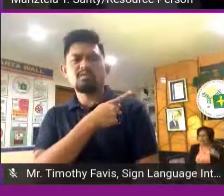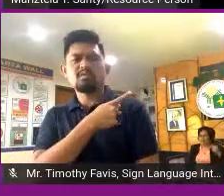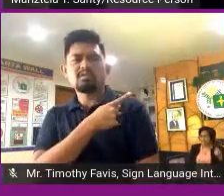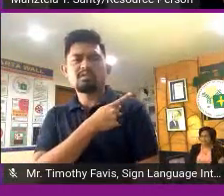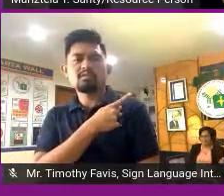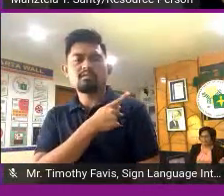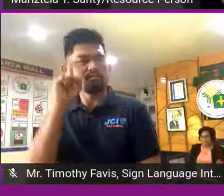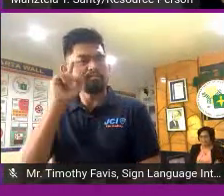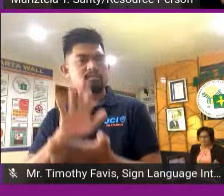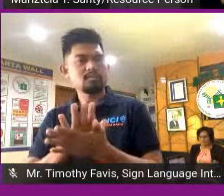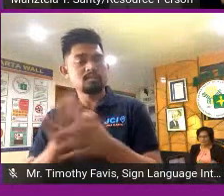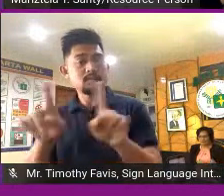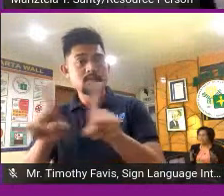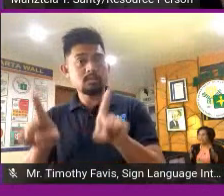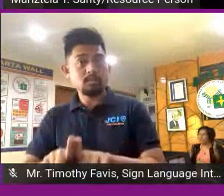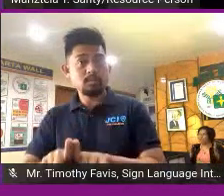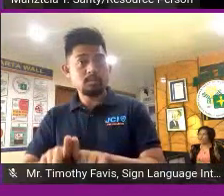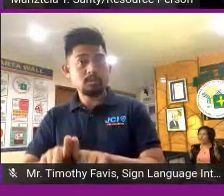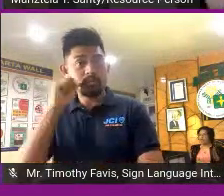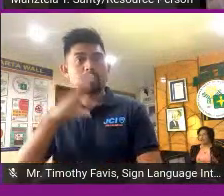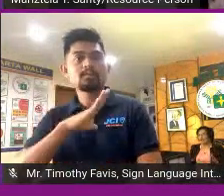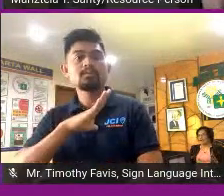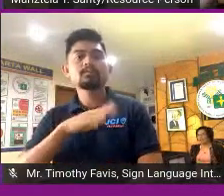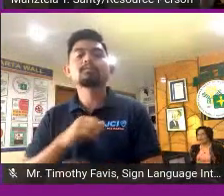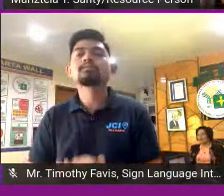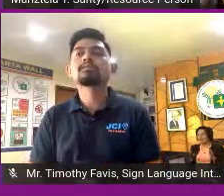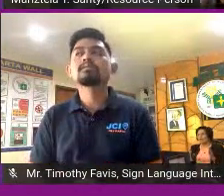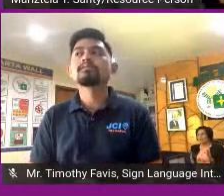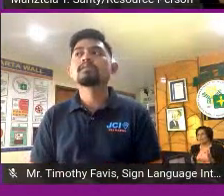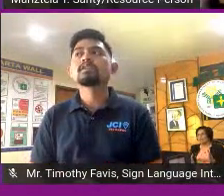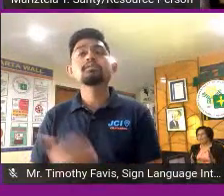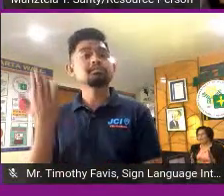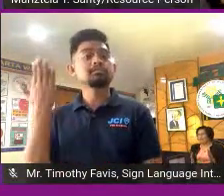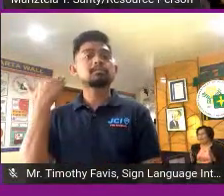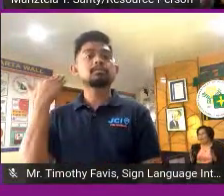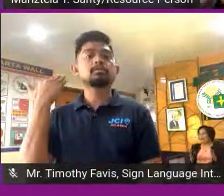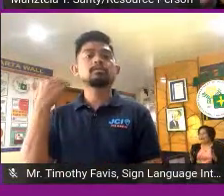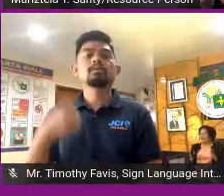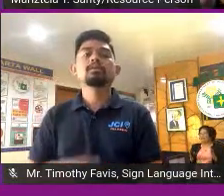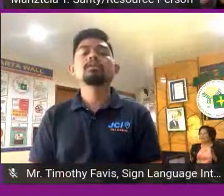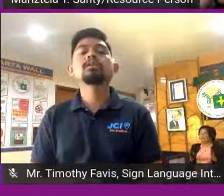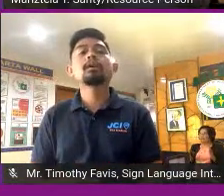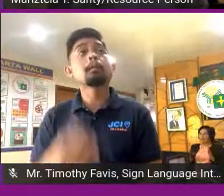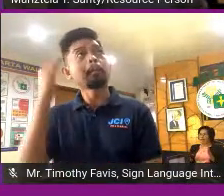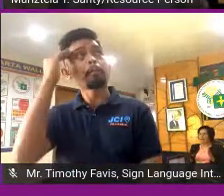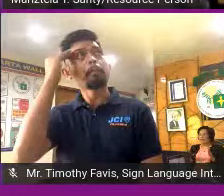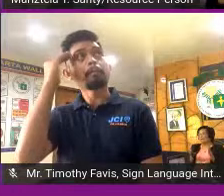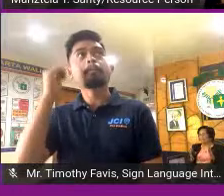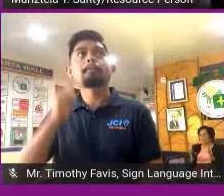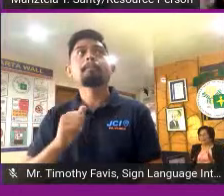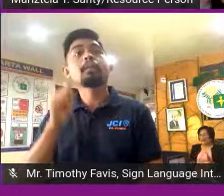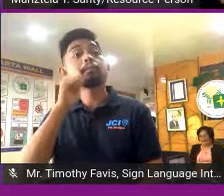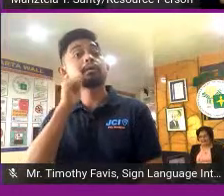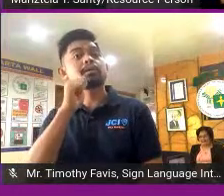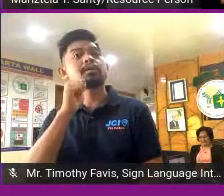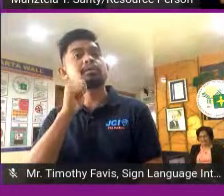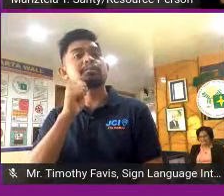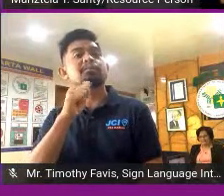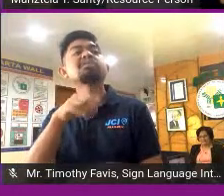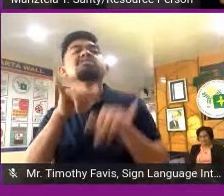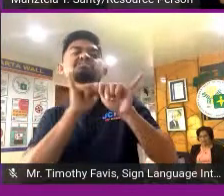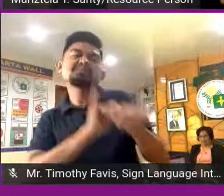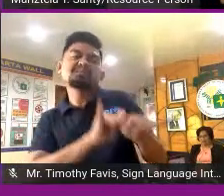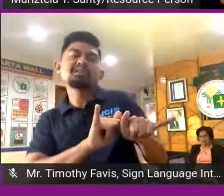that as women, kasi yun sa ano na, noon, akala natin ang babae pang bahay